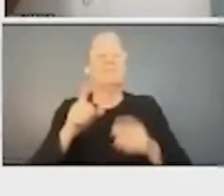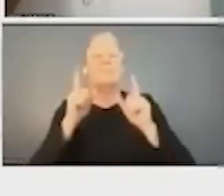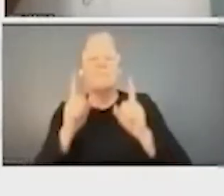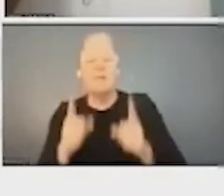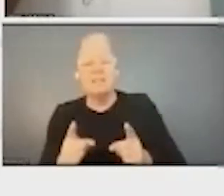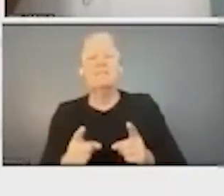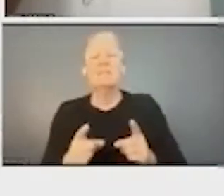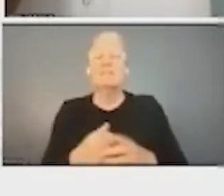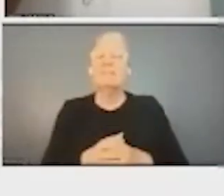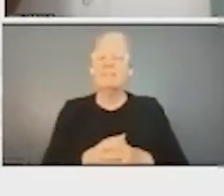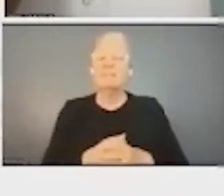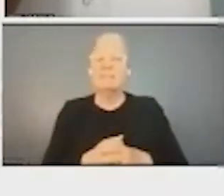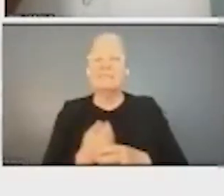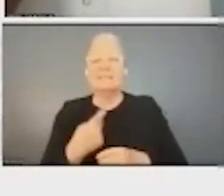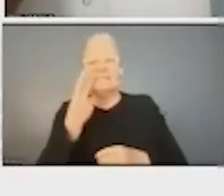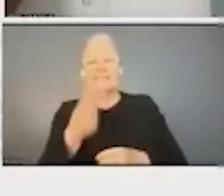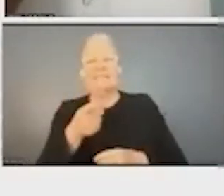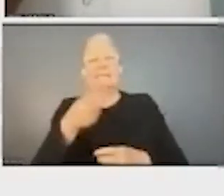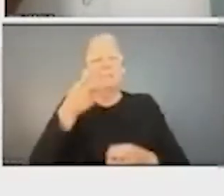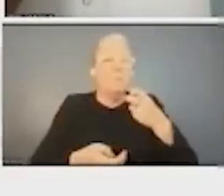وبالتالي يجب علينا أن نواجه هذا الوباء،